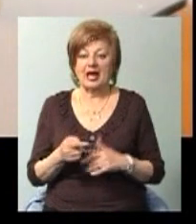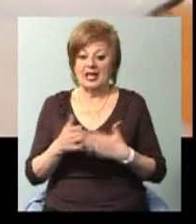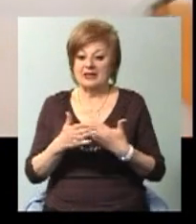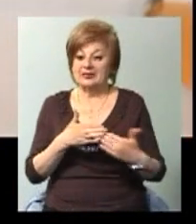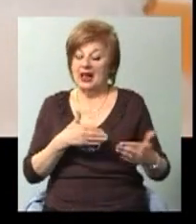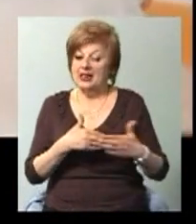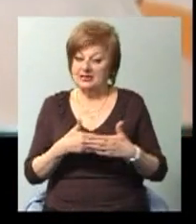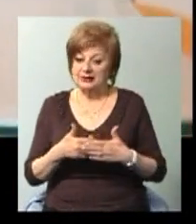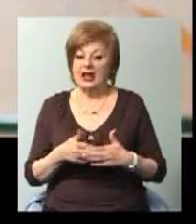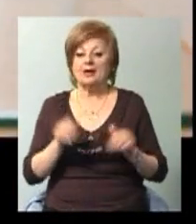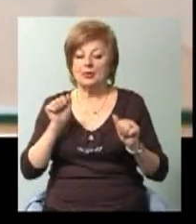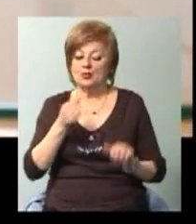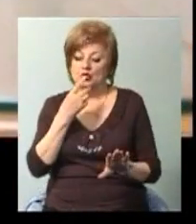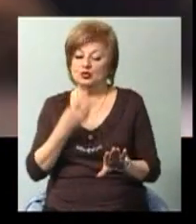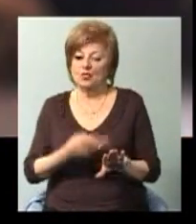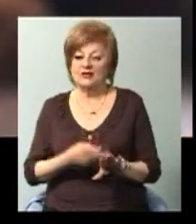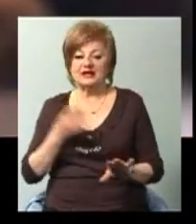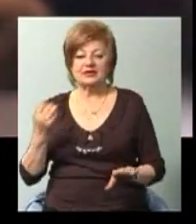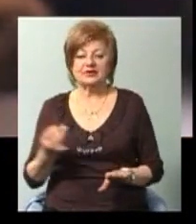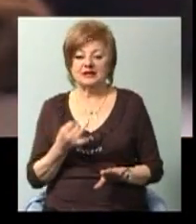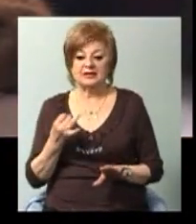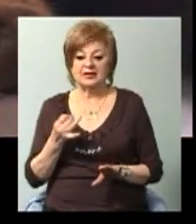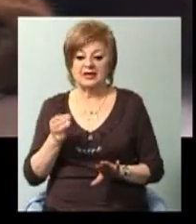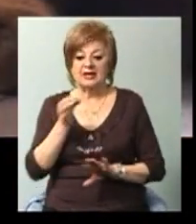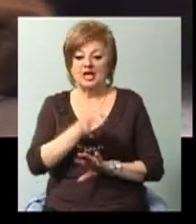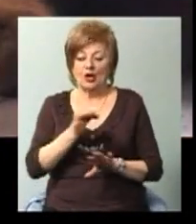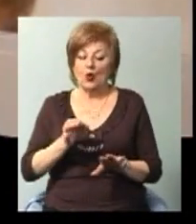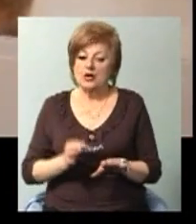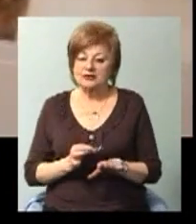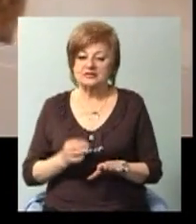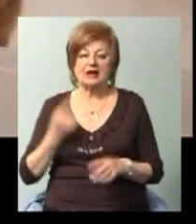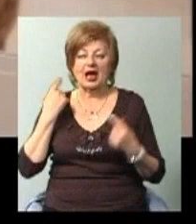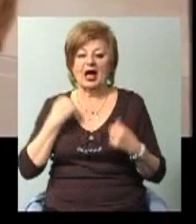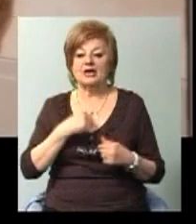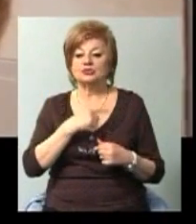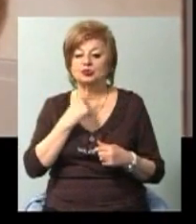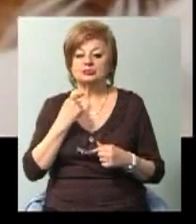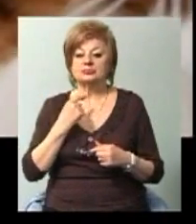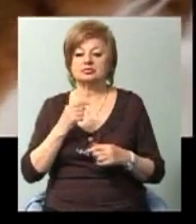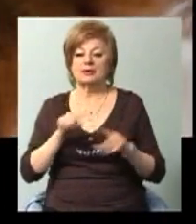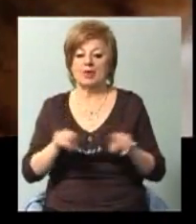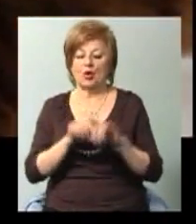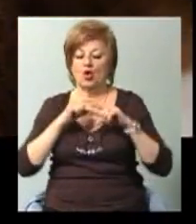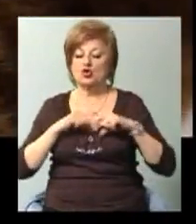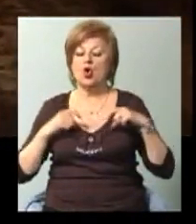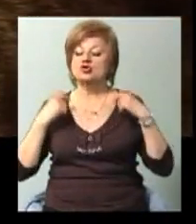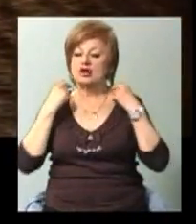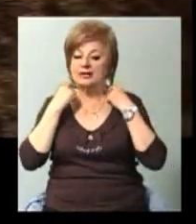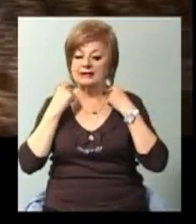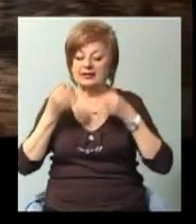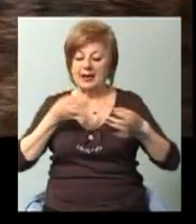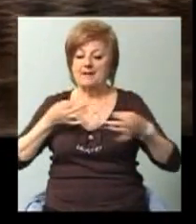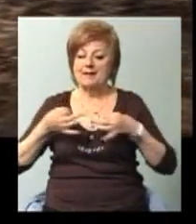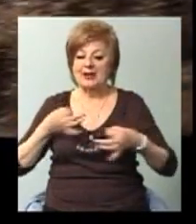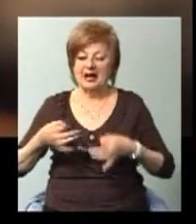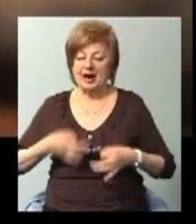цих котиків можна побачити цікаві кільця, а на шиї – незавершений в контурі ошейник. Смішні плямочки є